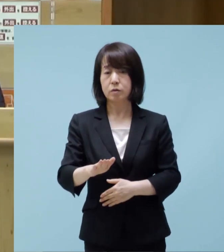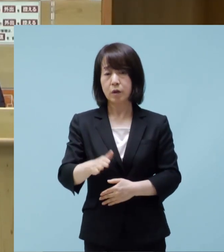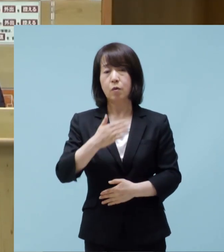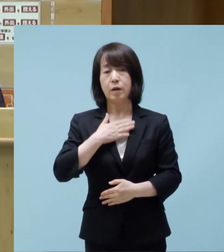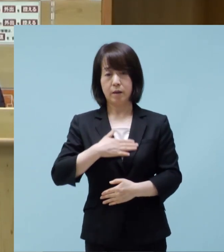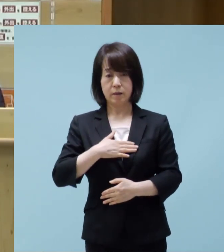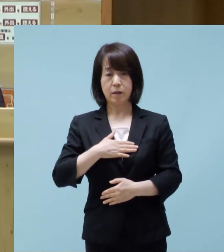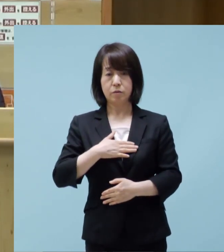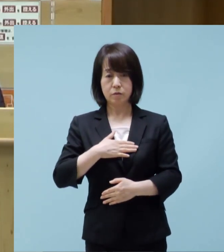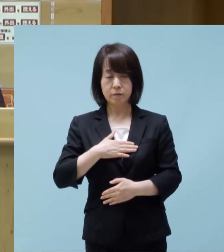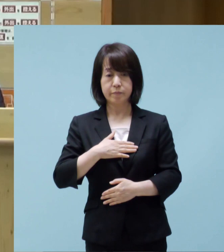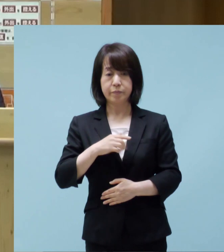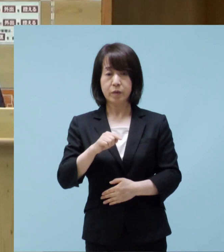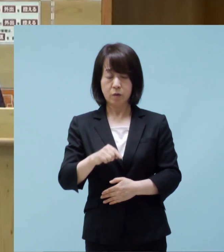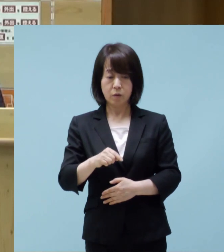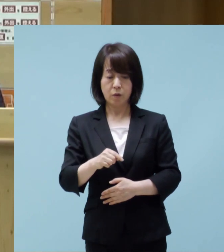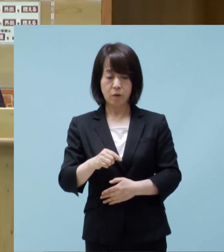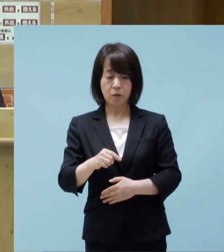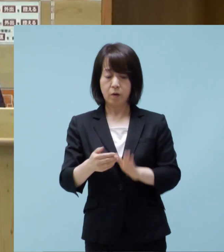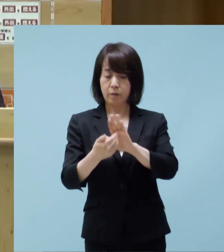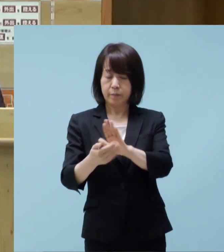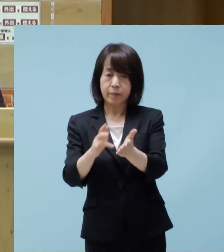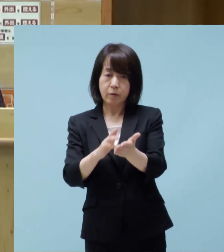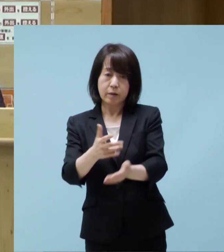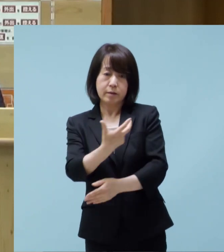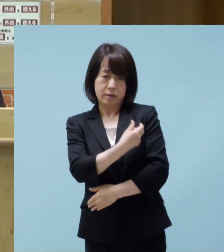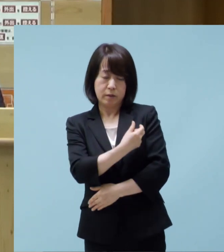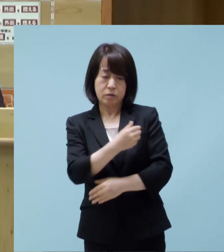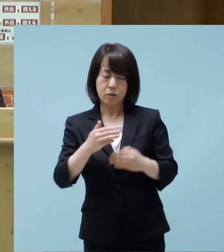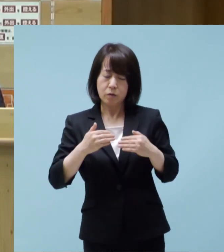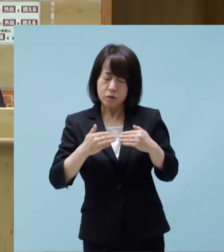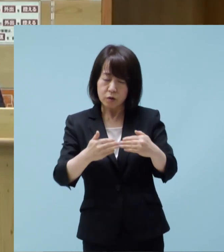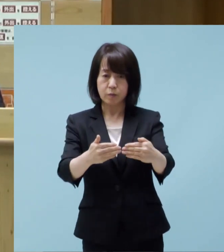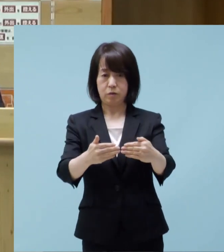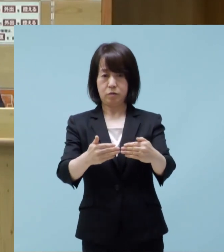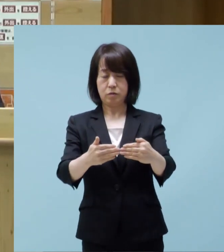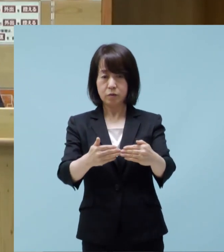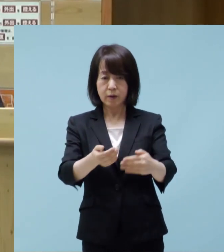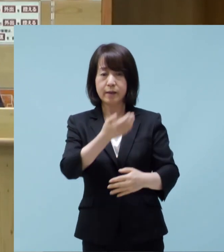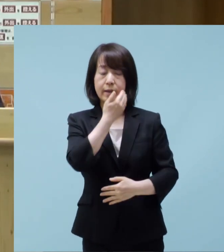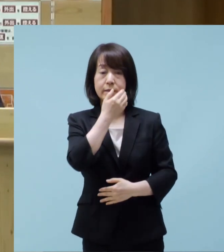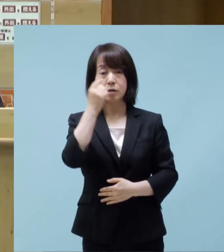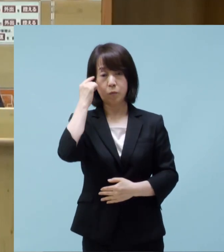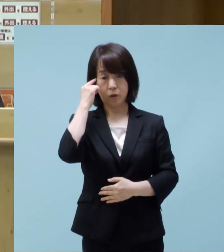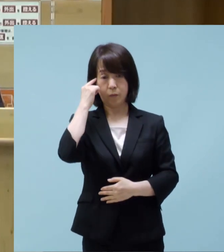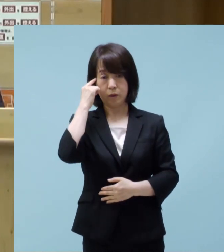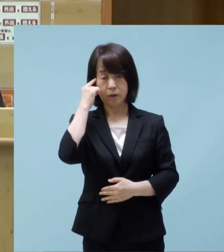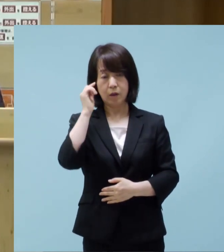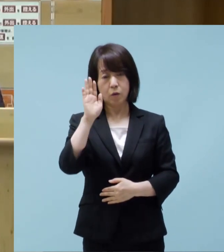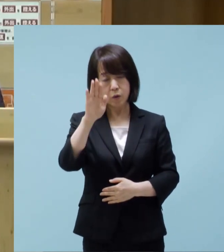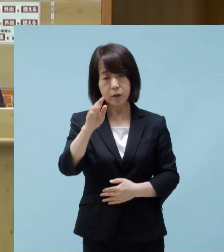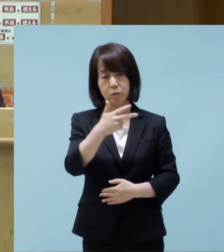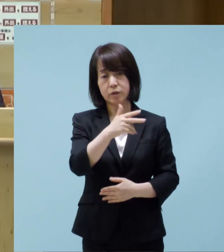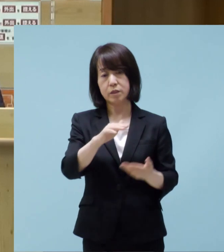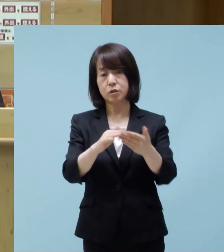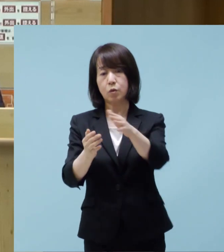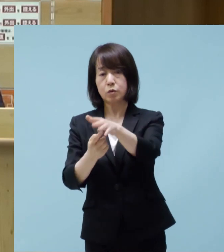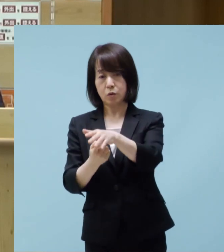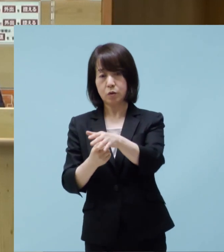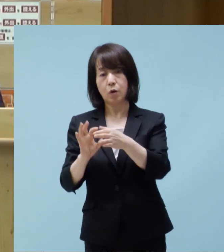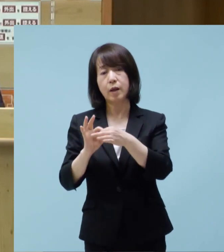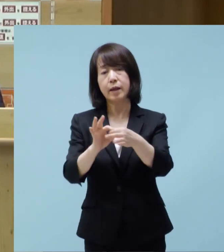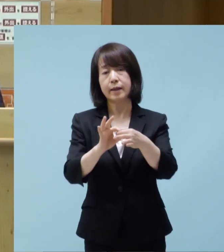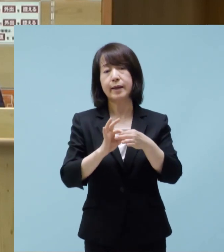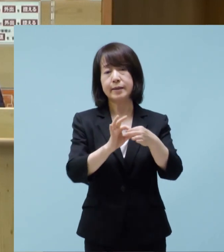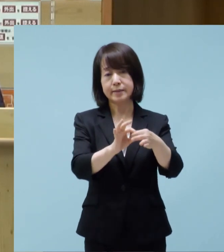種の加速ということがやはり大事だと思ってます。まあ、これからも市町村としっかり連携しながら取り組みを進めていきたいと考